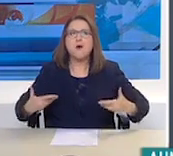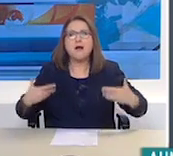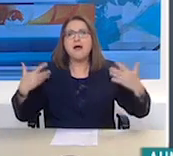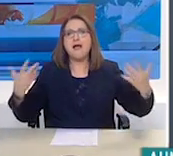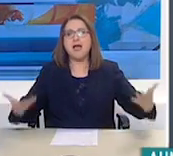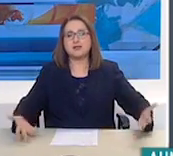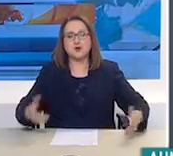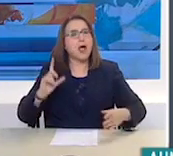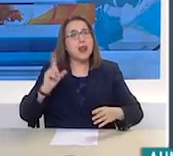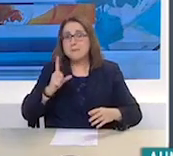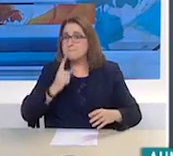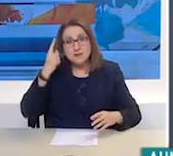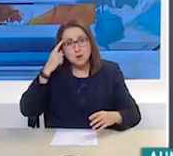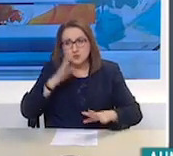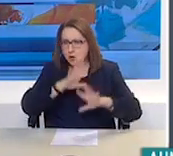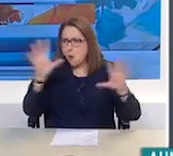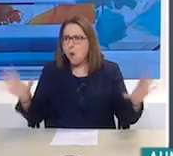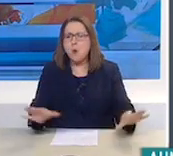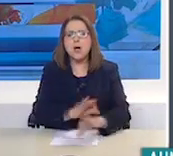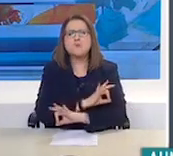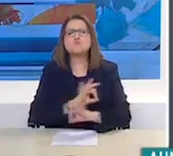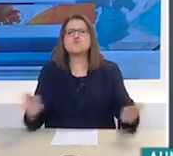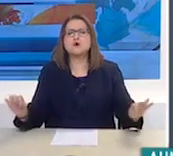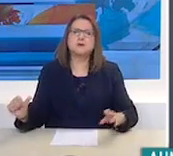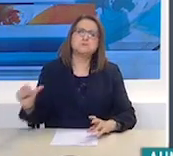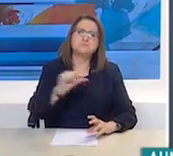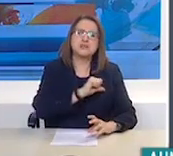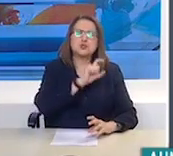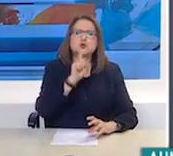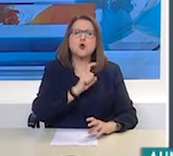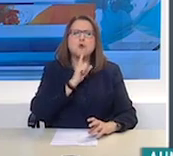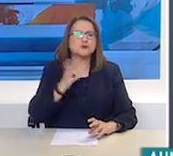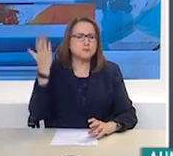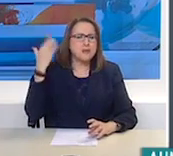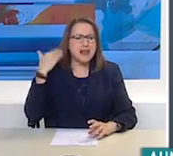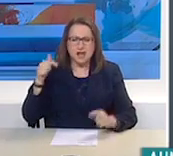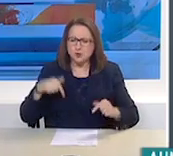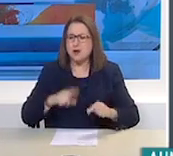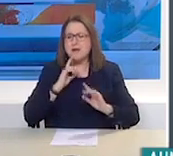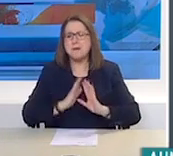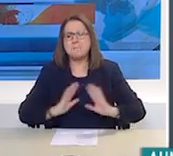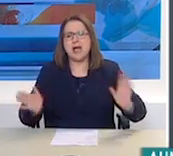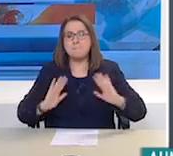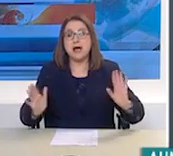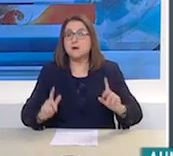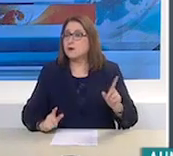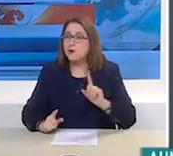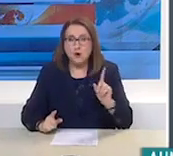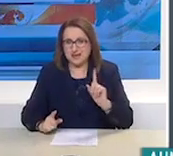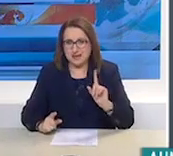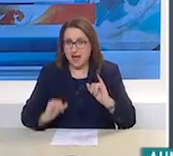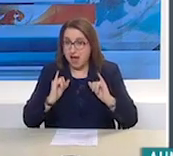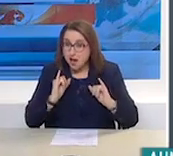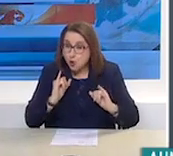όλα τελείωσαν και ότι μπορούμε να επανέλθουμε σε όλες τις προηγούμενες συνήθειές μας και όλοι μαζί ταυτόχρονα μπορεί να έχει τα άσχημα αποτελέσματα και